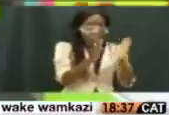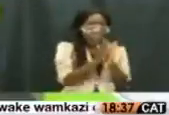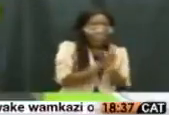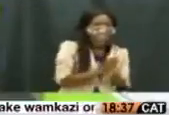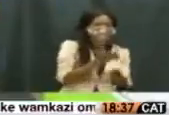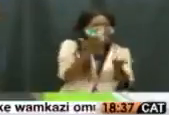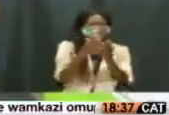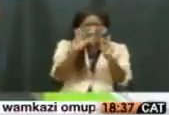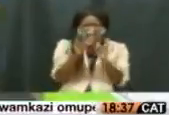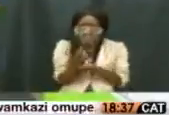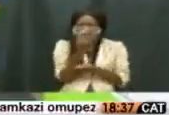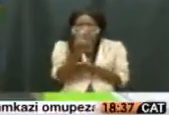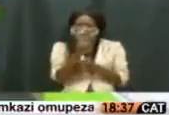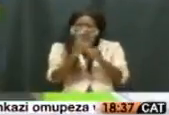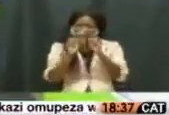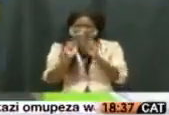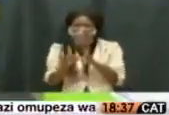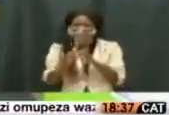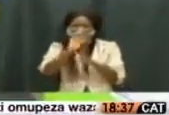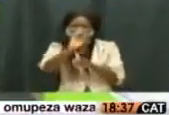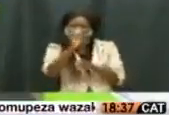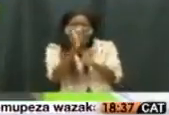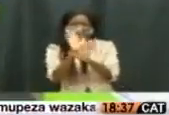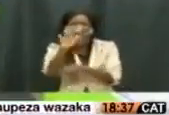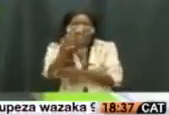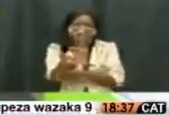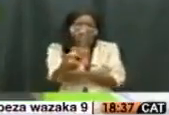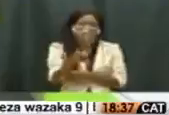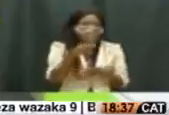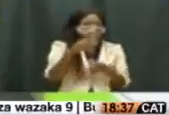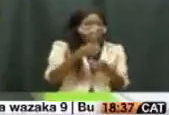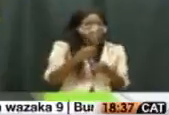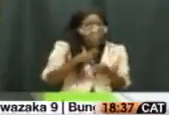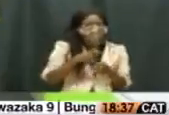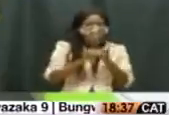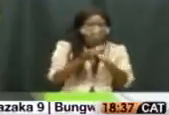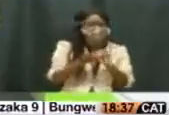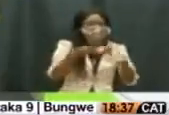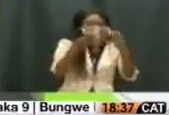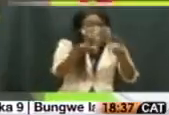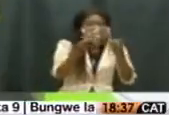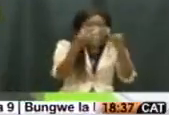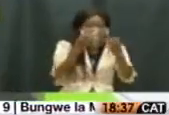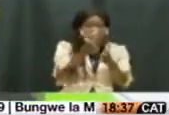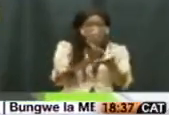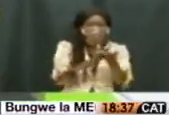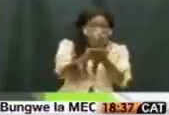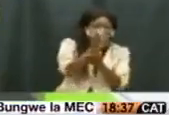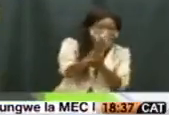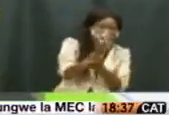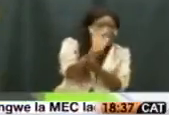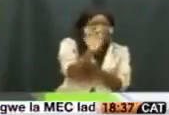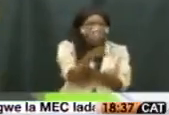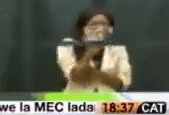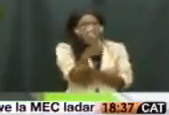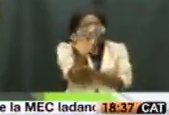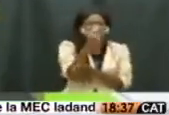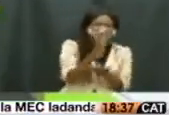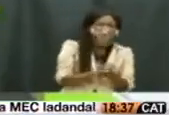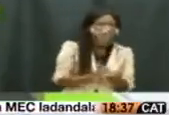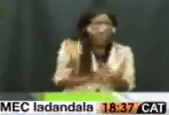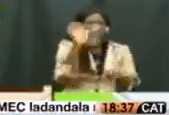mwama utenga so kupita. Mnjirangati za chani za ma jingles, zisuzo, ndiposo ma